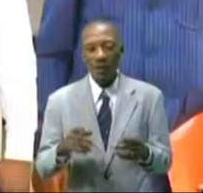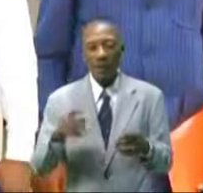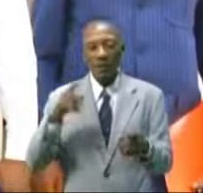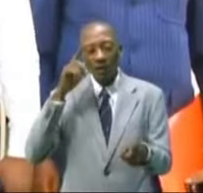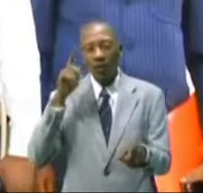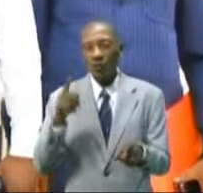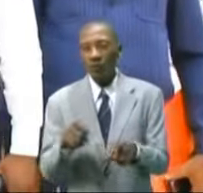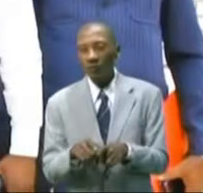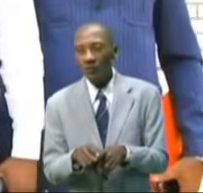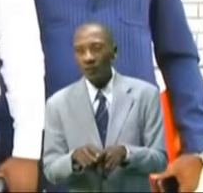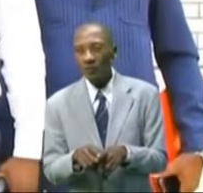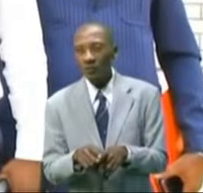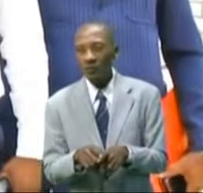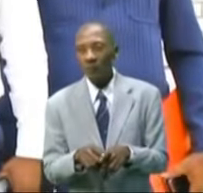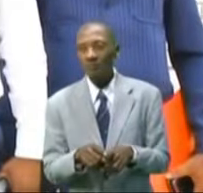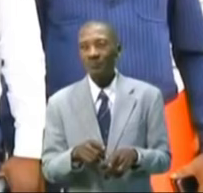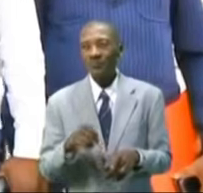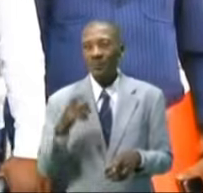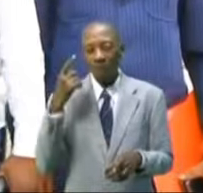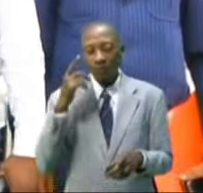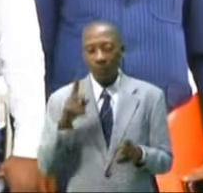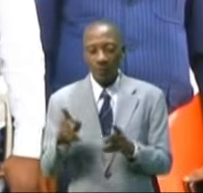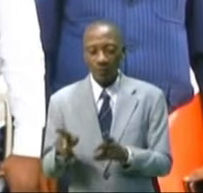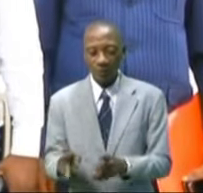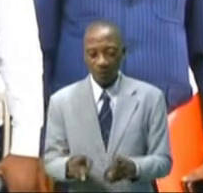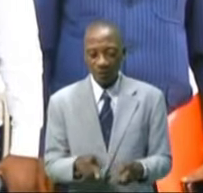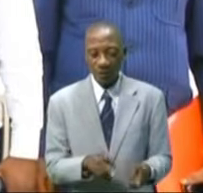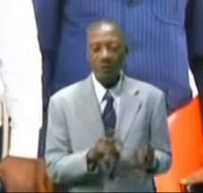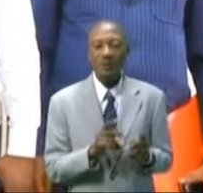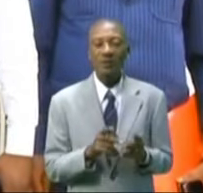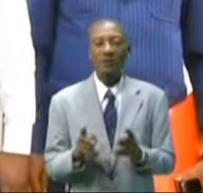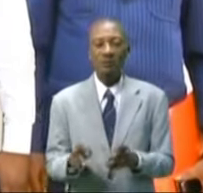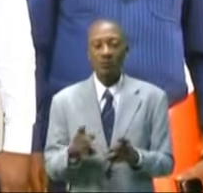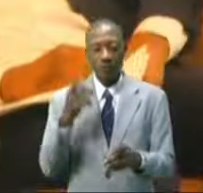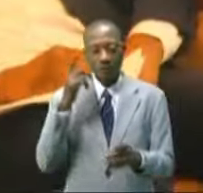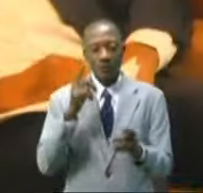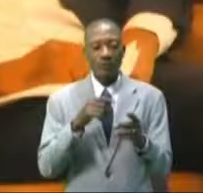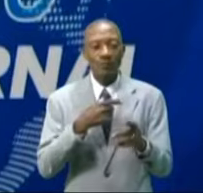les fonctionnaires saluent ces processus d'identification.